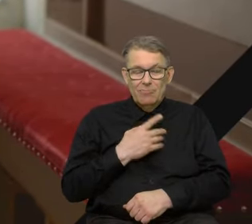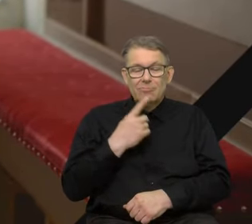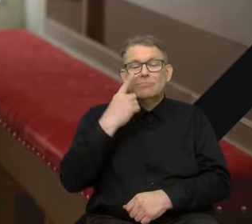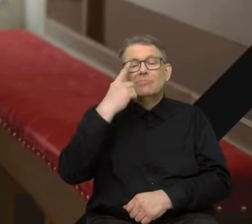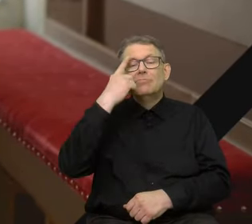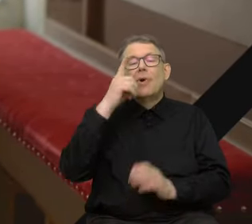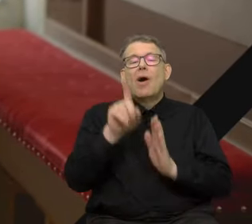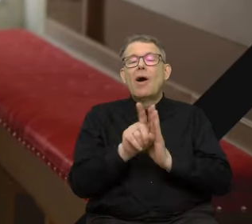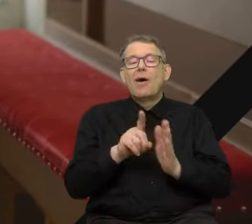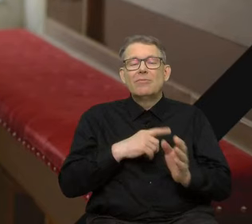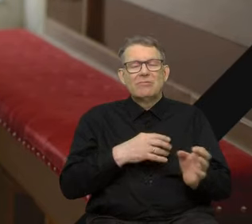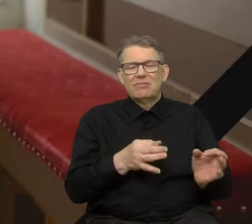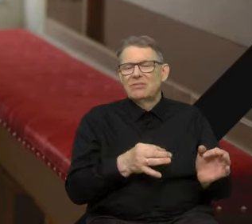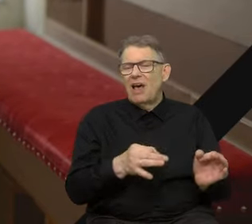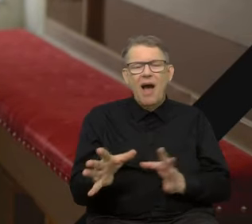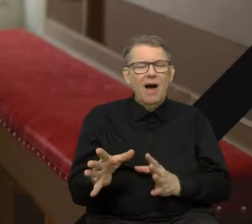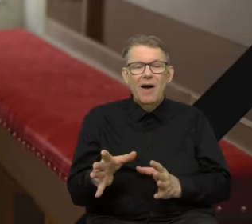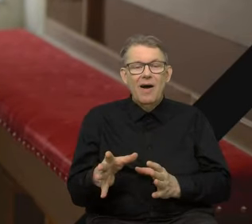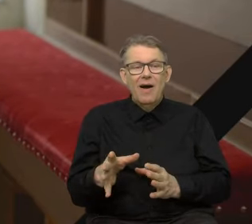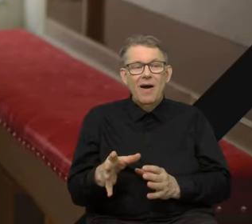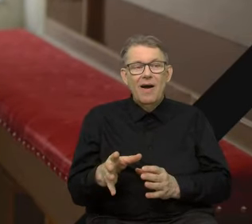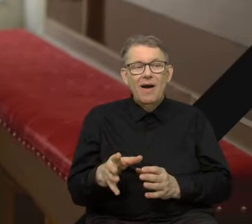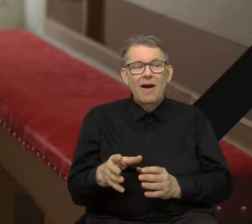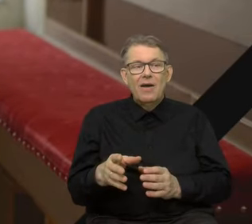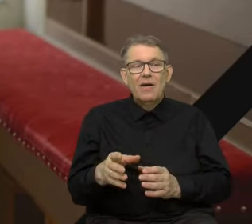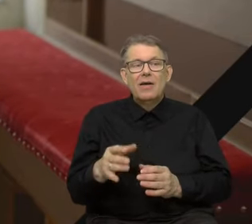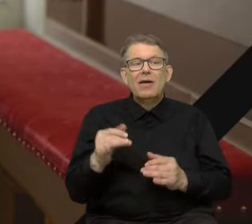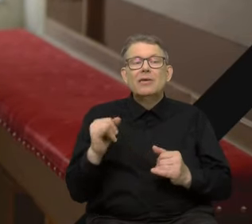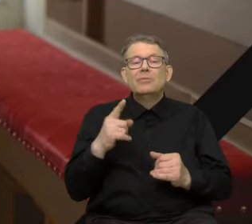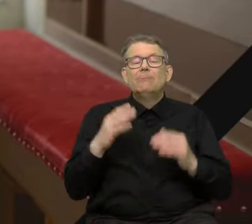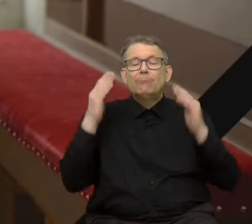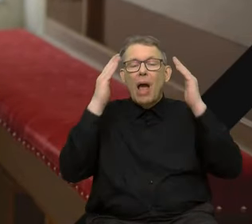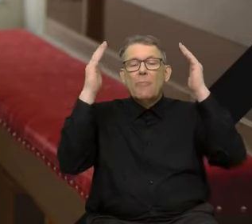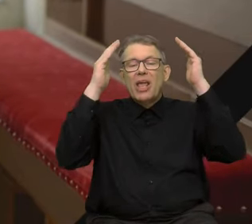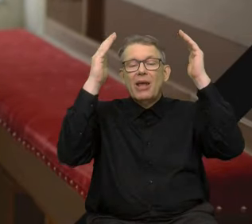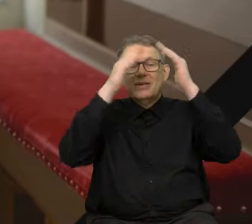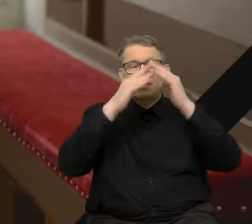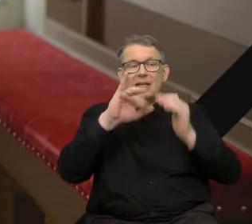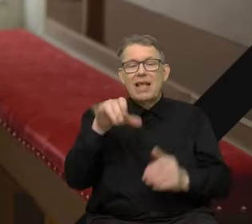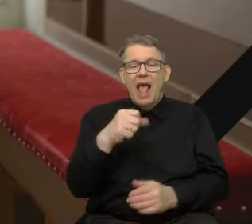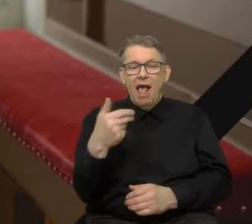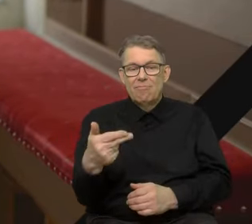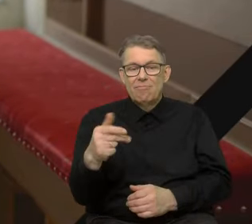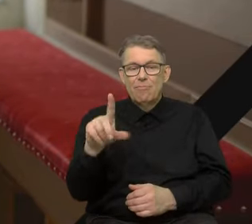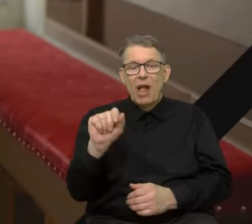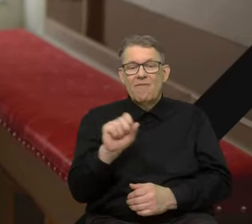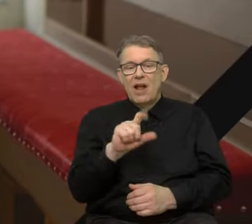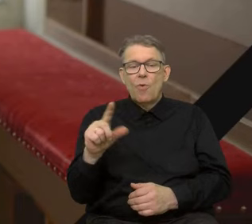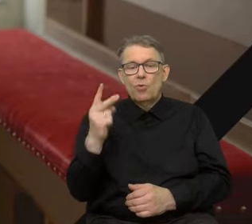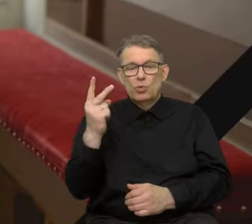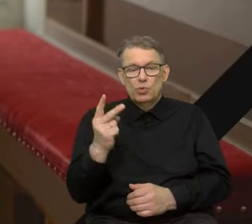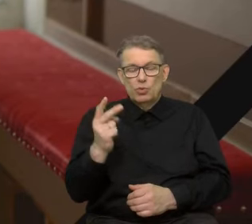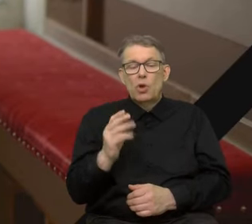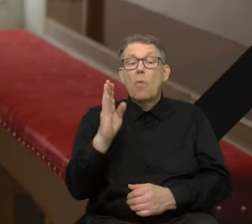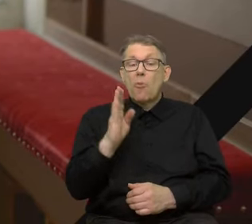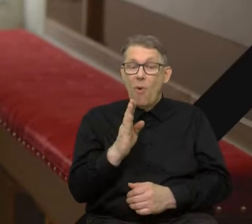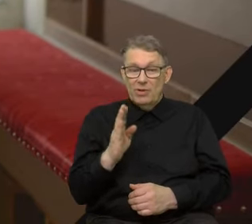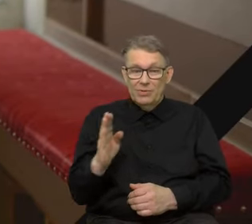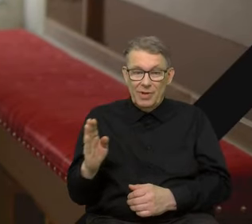przypomniał mi od razu wielkiego papieża. Jan Paweł II,